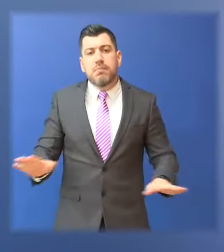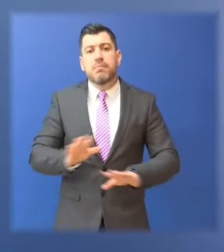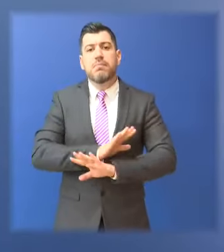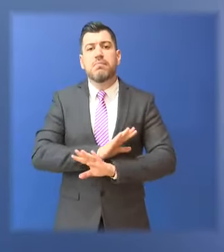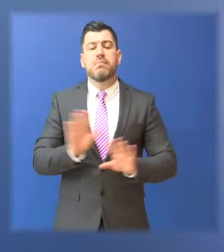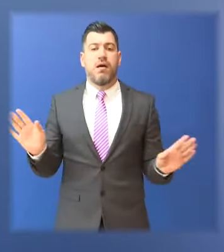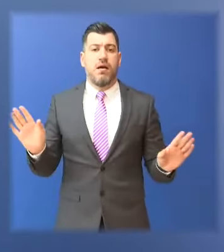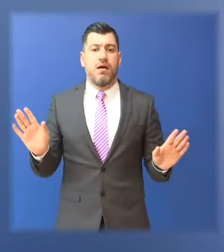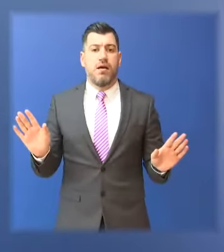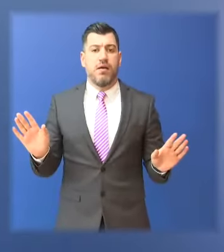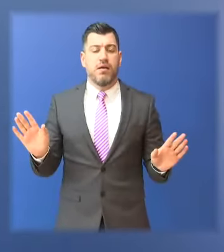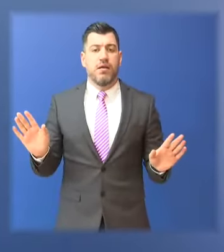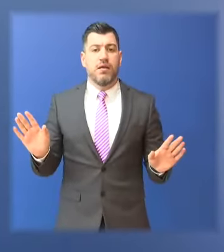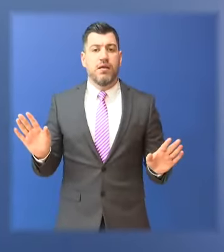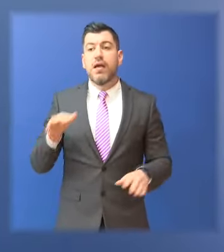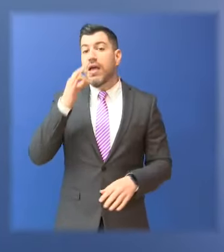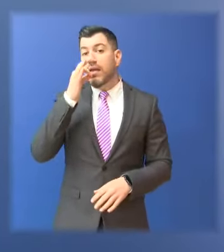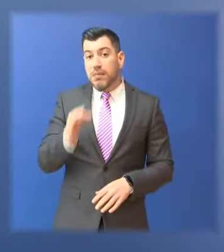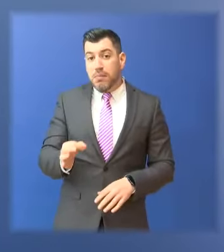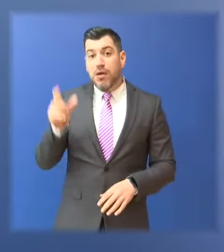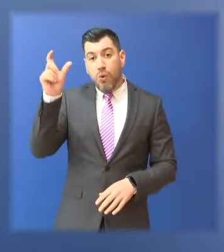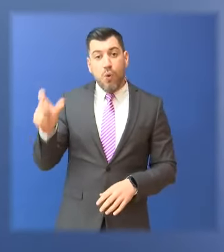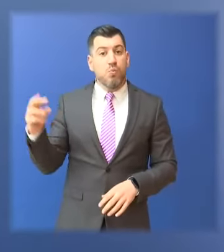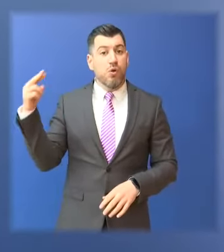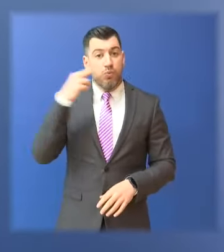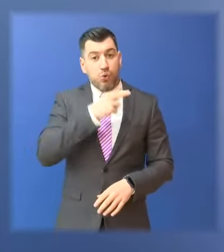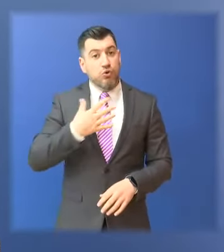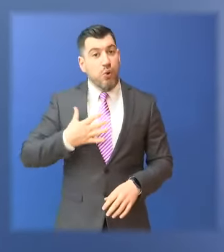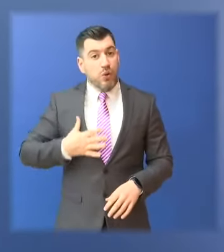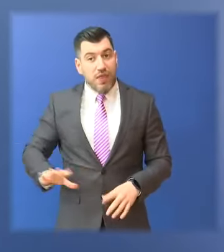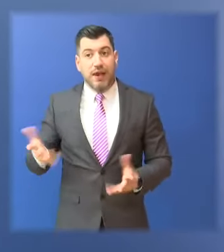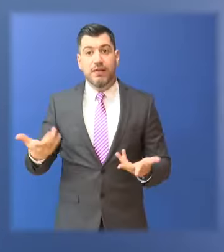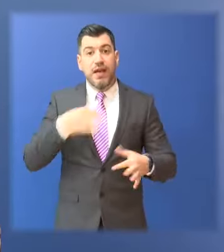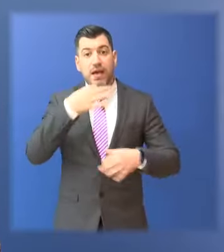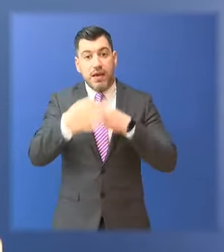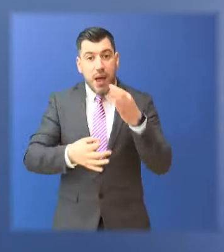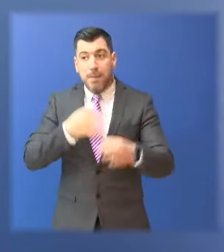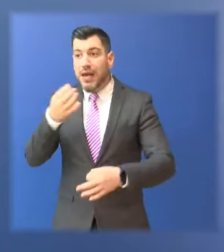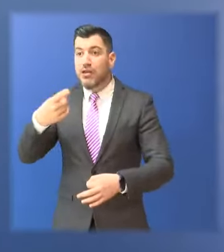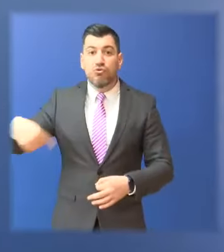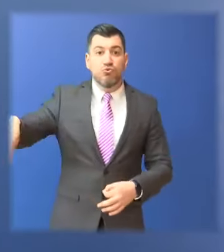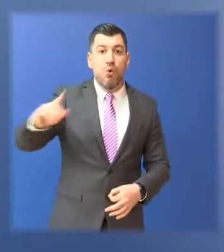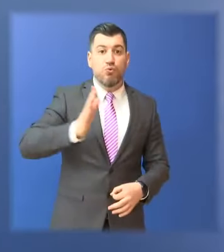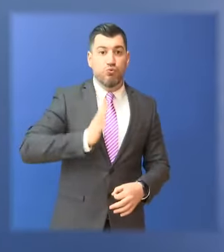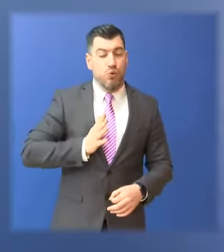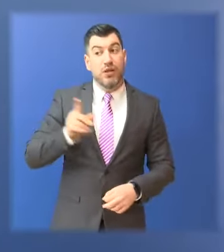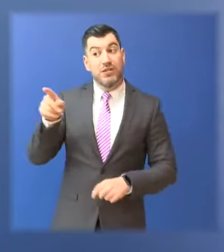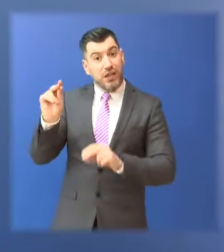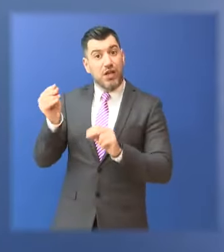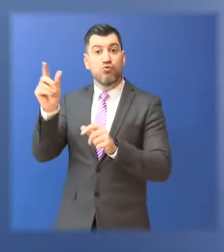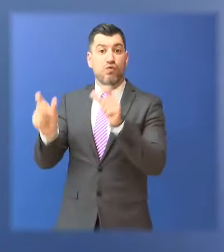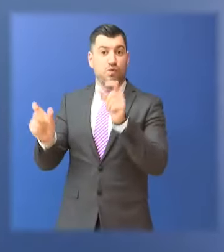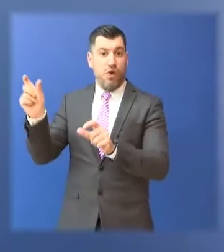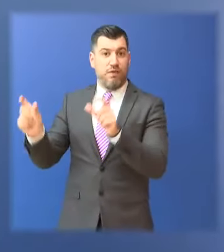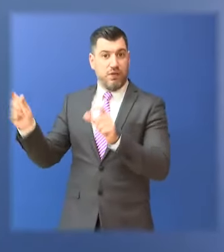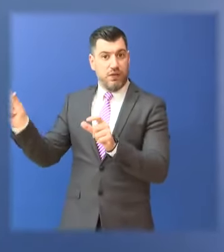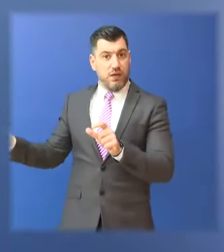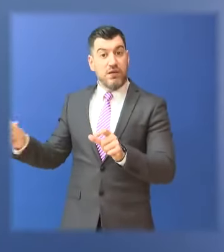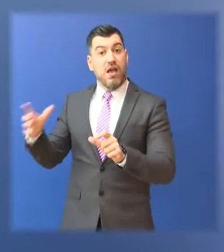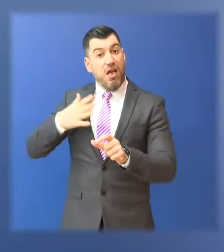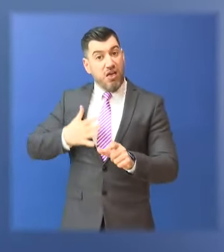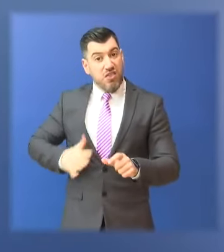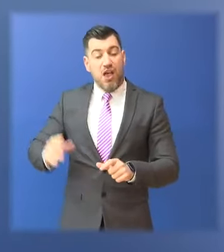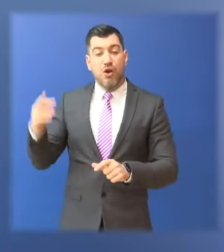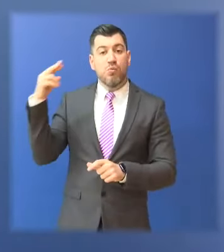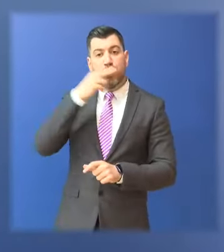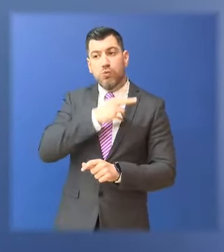Και αυτό το οποίο είπε και χθες είναι ότι θέλει να πείσει και ο ίδιος και η κυβέρνηση, τους πολίτες και τους βουλευτές, τους εκπροσώπους των